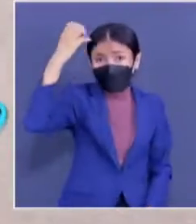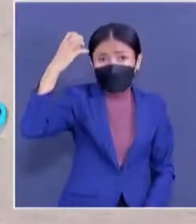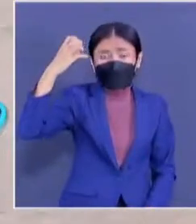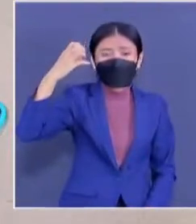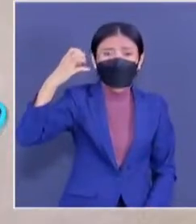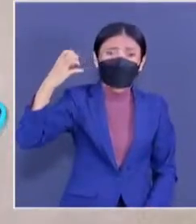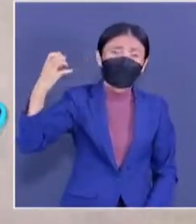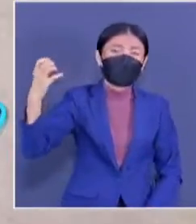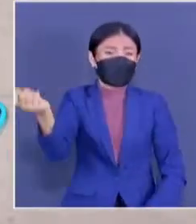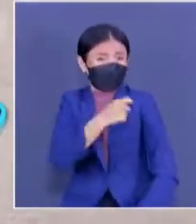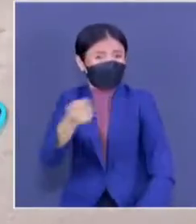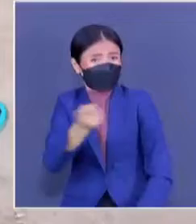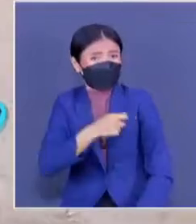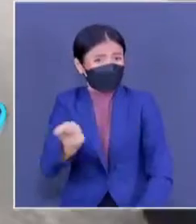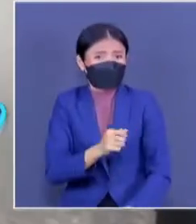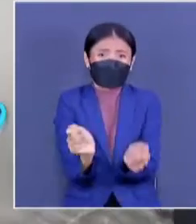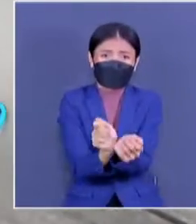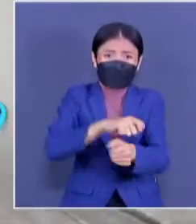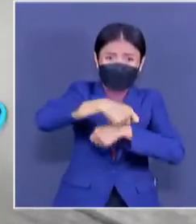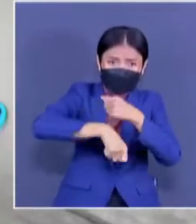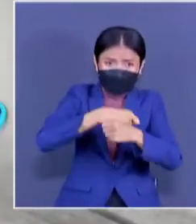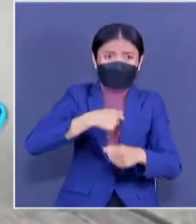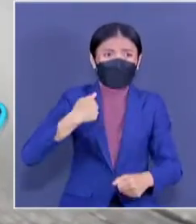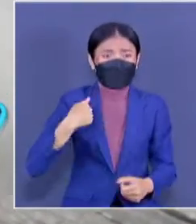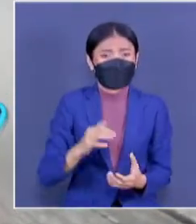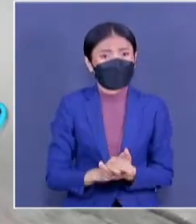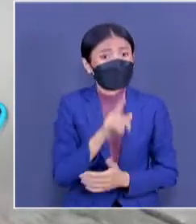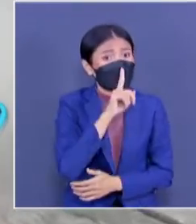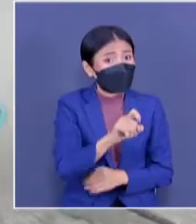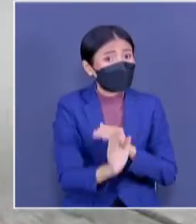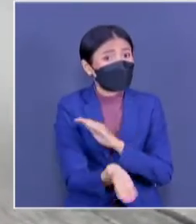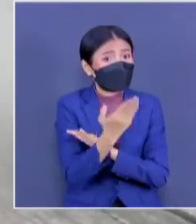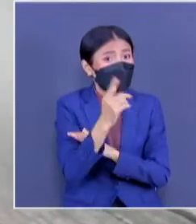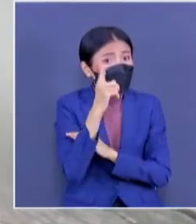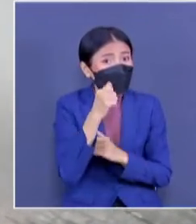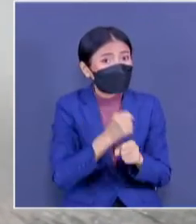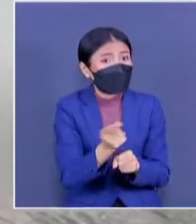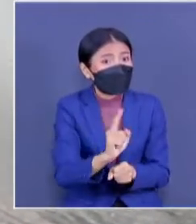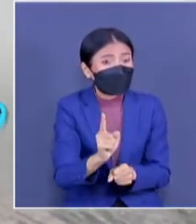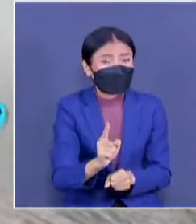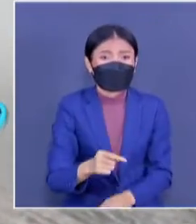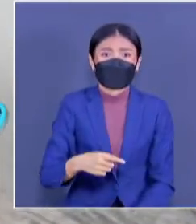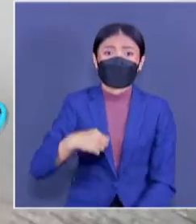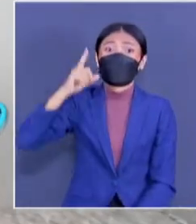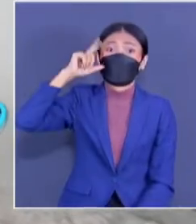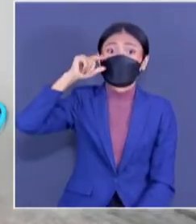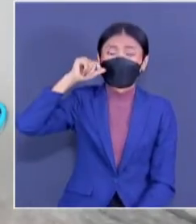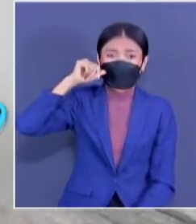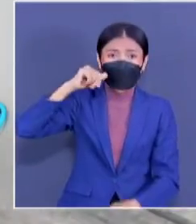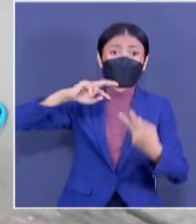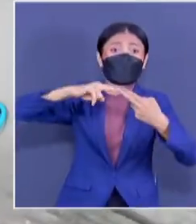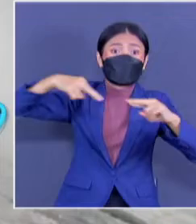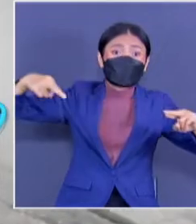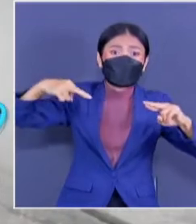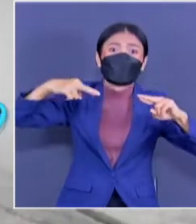ไปฟังเสียงของเด็กชายคนนี้กันหน่อยค่ะ เมื่อเช้าแม่เอาทำไงเอาเชือกลากเหรอ เชือกมัดคอ เชือกมัด